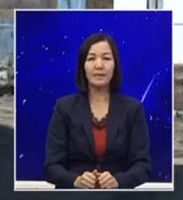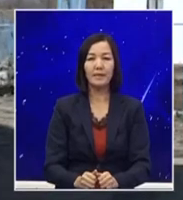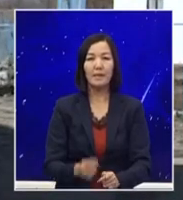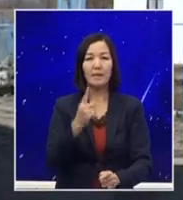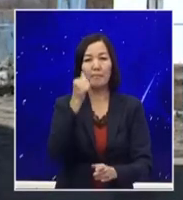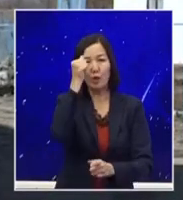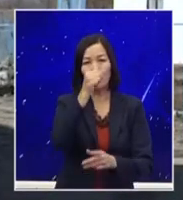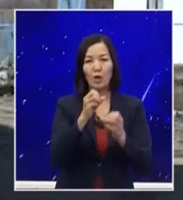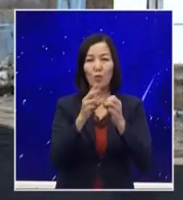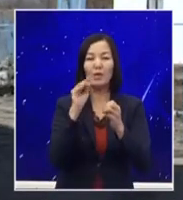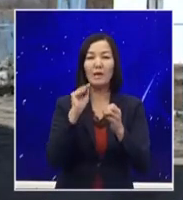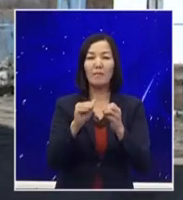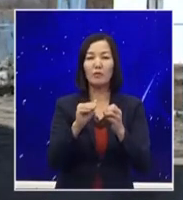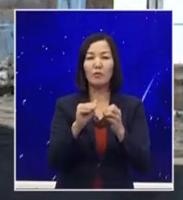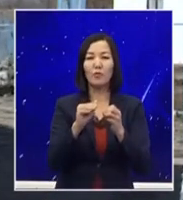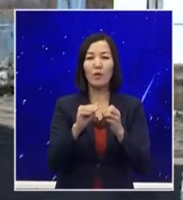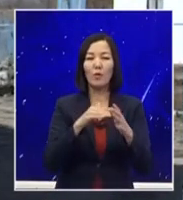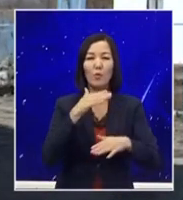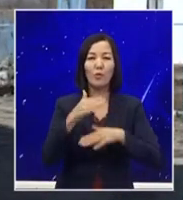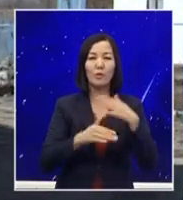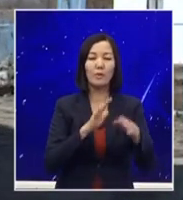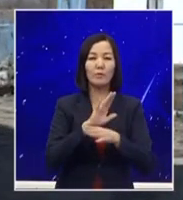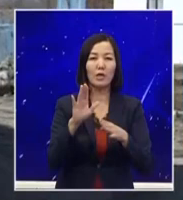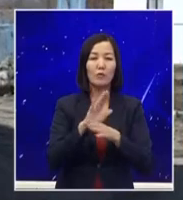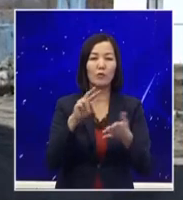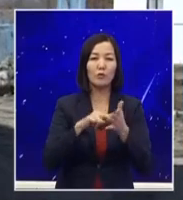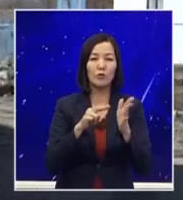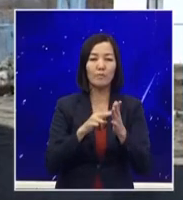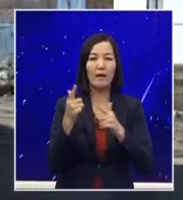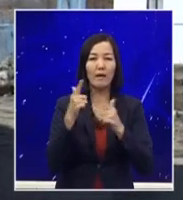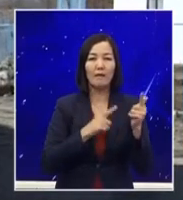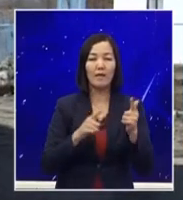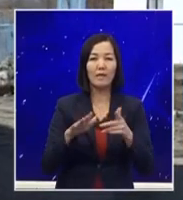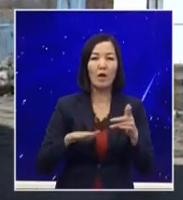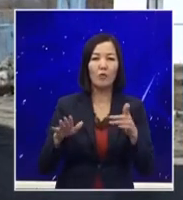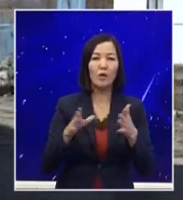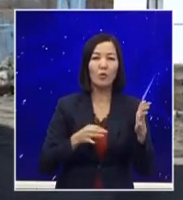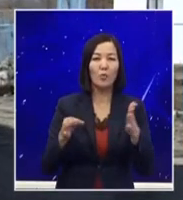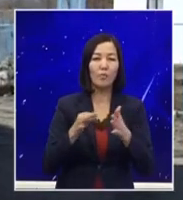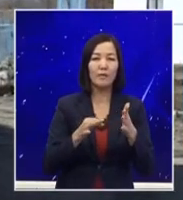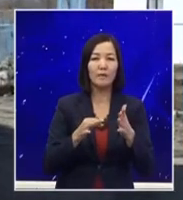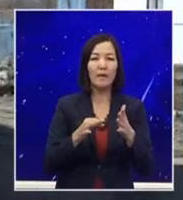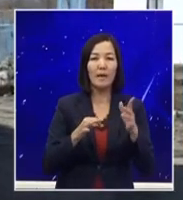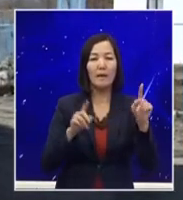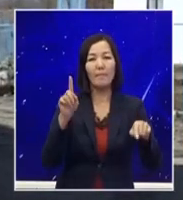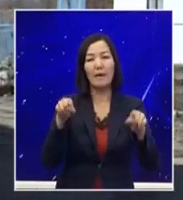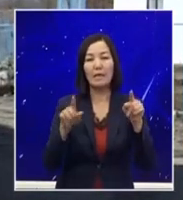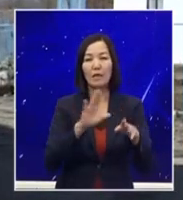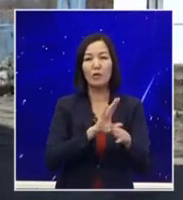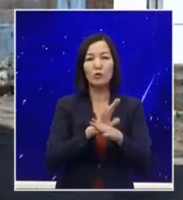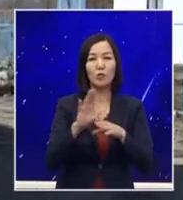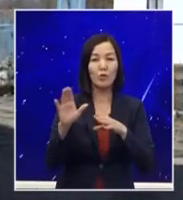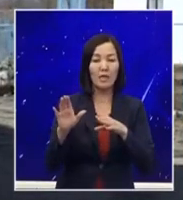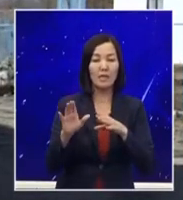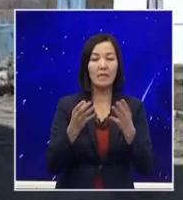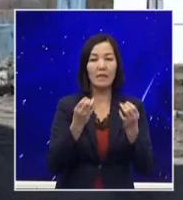жылына 12 мың тонна өнім алуды жоспарлап отырмыз. Дайын өнімдер алдымен аудан, облысқа және еліміздің кей өңірлеріне жөнелтіледі.